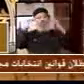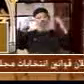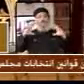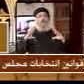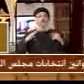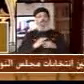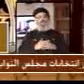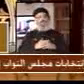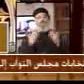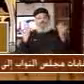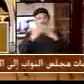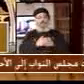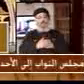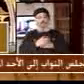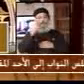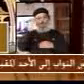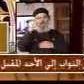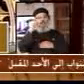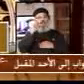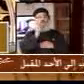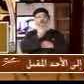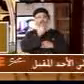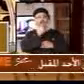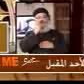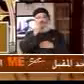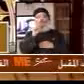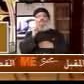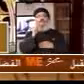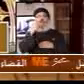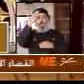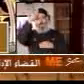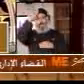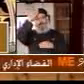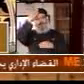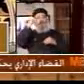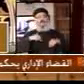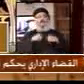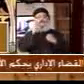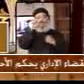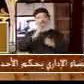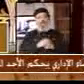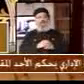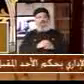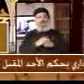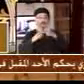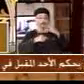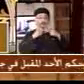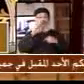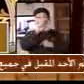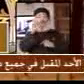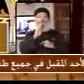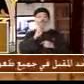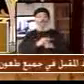ما تنساش أن القليل هو مفتاح البركة في حياتك. ويفضل السؤال اللي